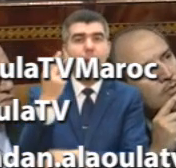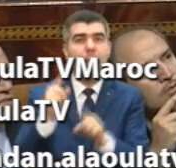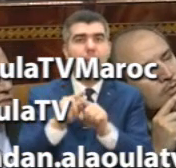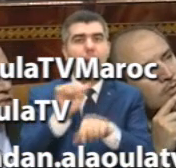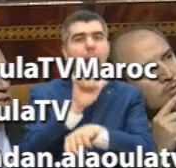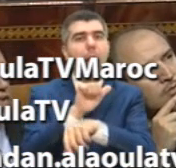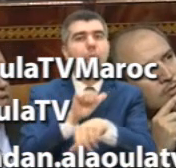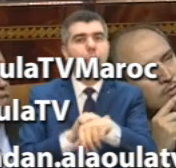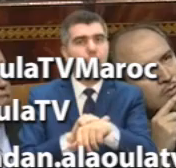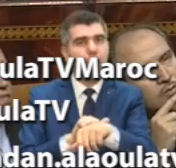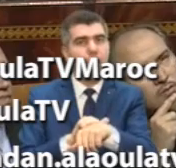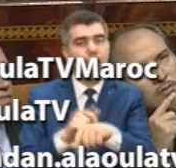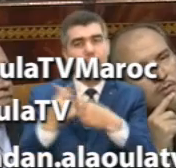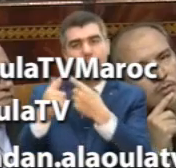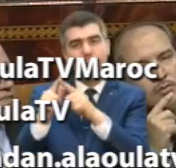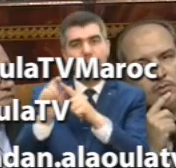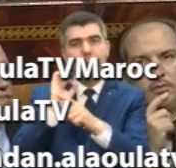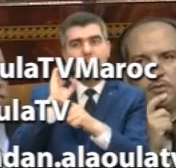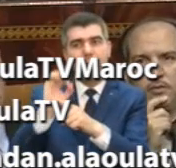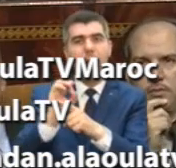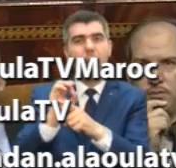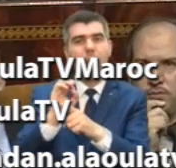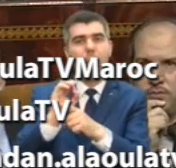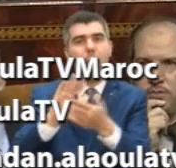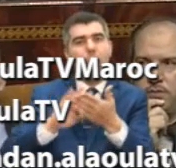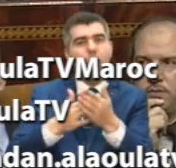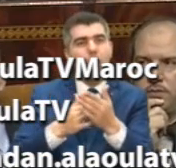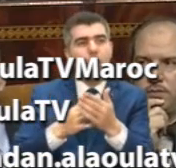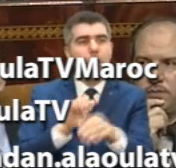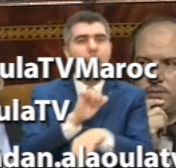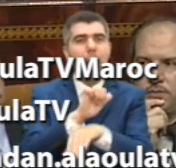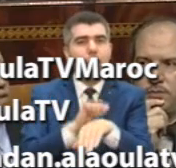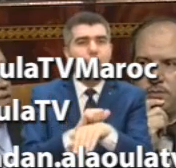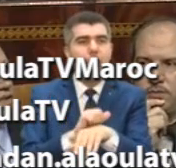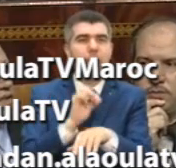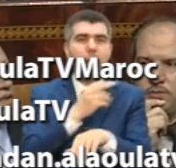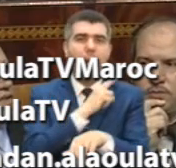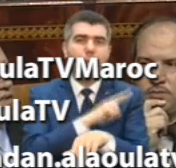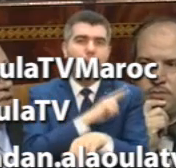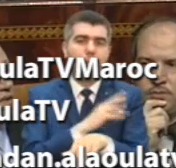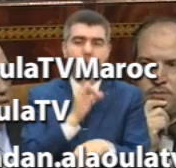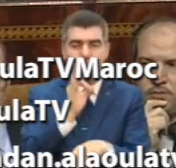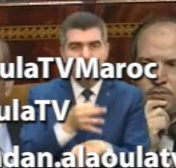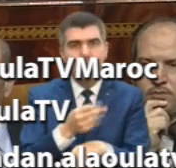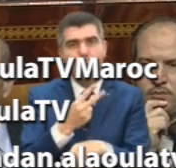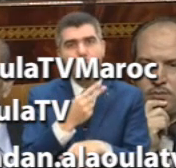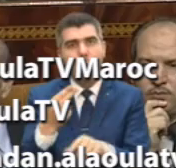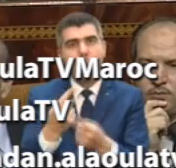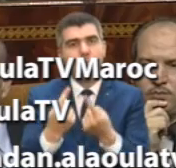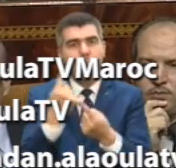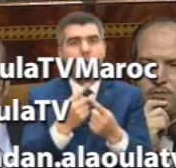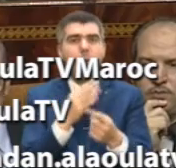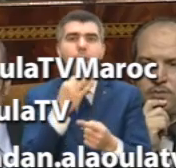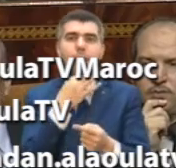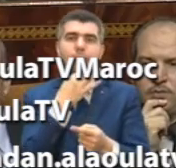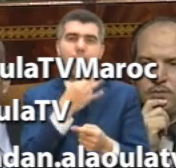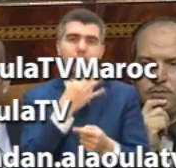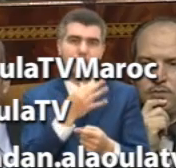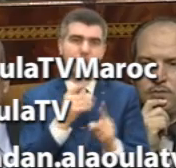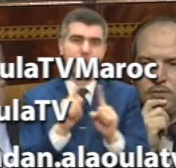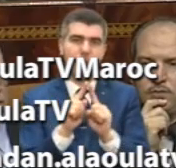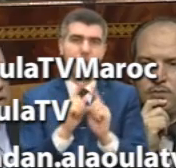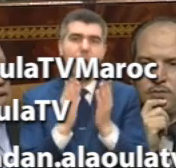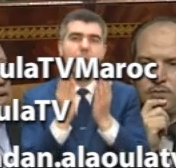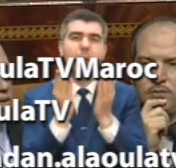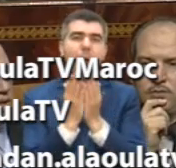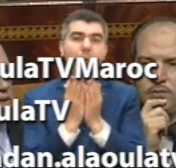الصحيه، والمصالح المختصه هي اللي كتشوف واش عنده شي تامين اخر ولا ما عندوش شي تامين اخر. وتبسيط المساطر بالنسبه لكثير من الطلبه، كثير